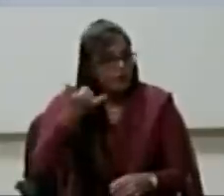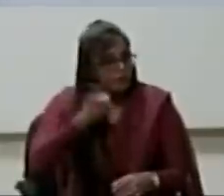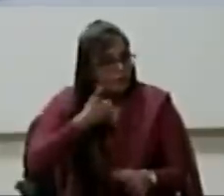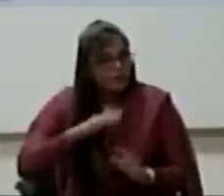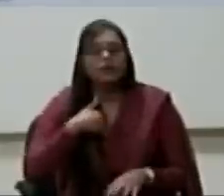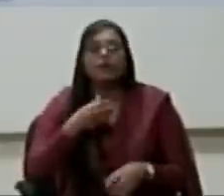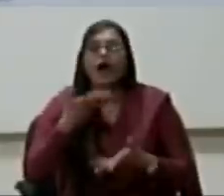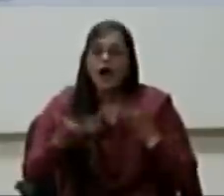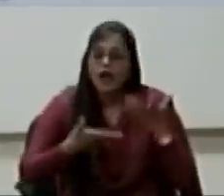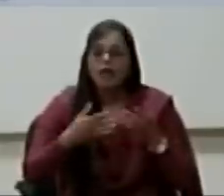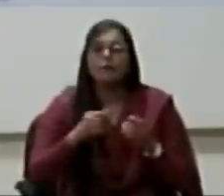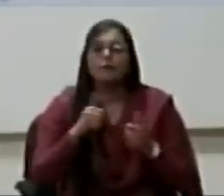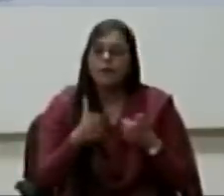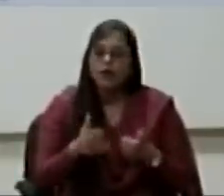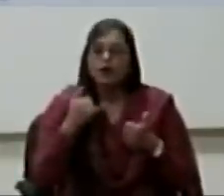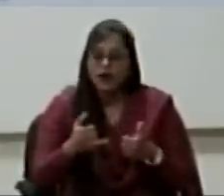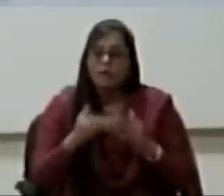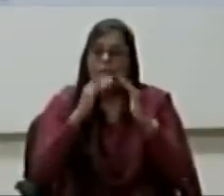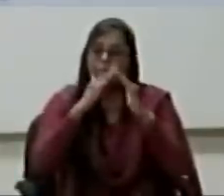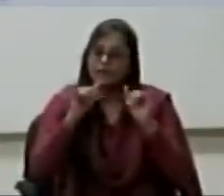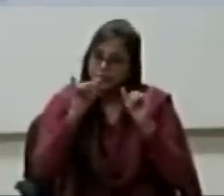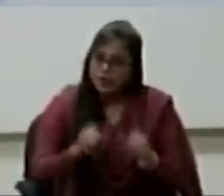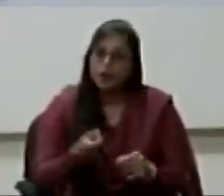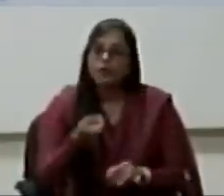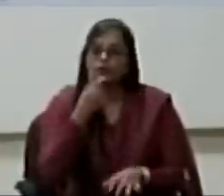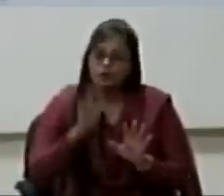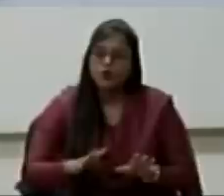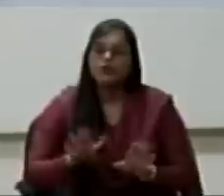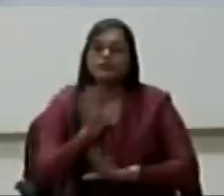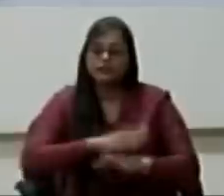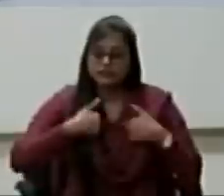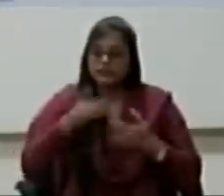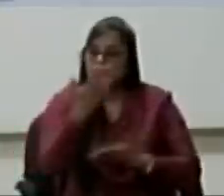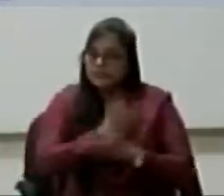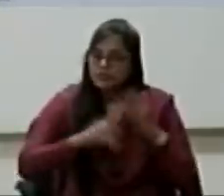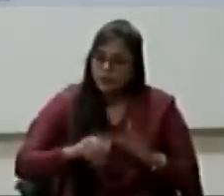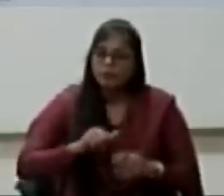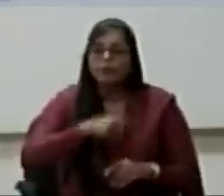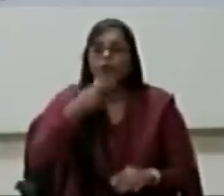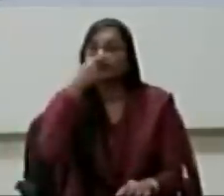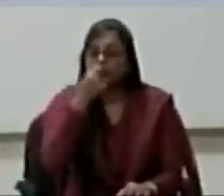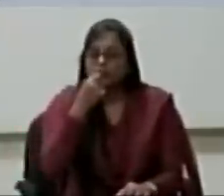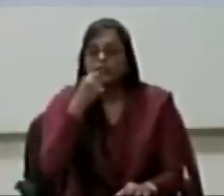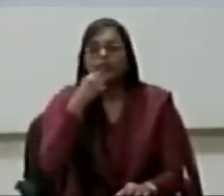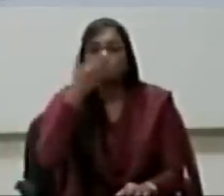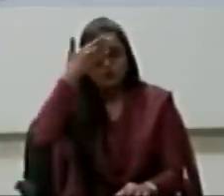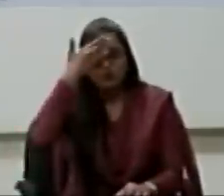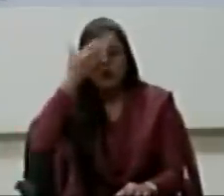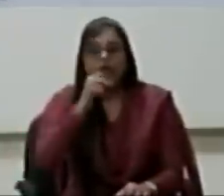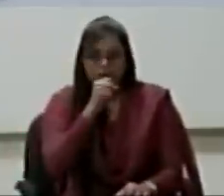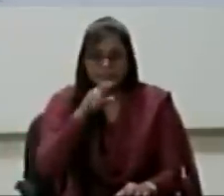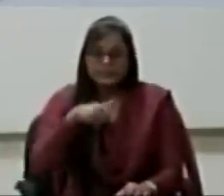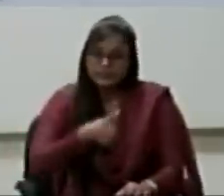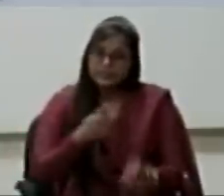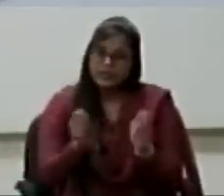সম্ভব হয় নিজে থেকেই নিজের বাড়িতে অথবা বাসায় তারা যদি এরকম সর্দি কাশি বা সাধারণ জ্বর থাকে তারা নিজেরাই